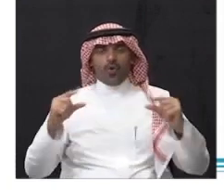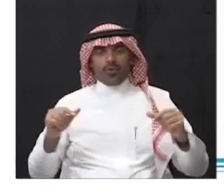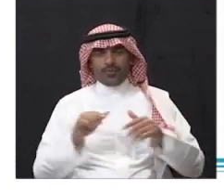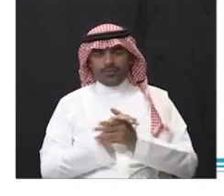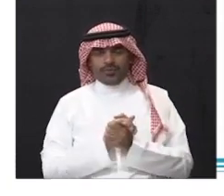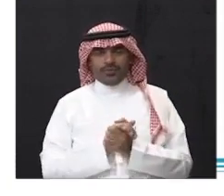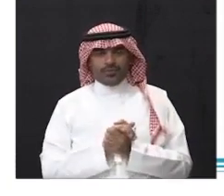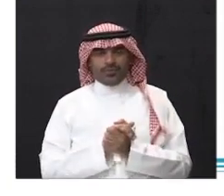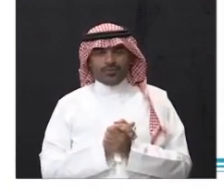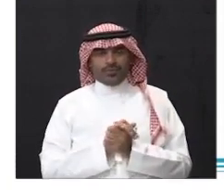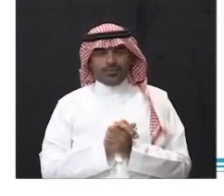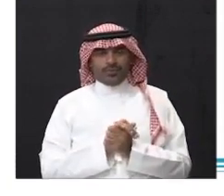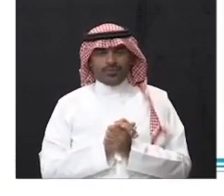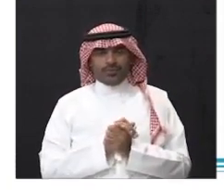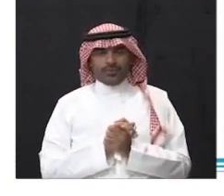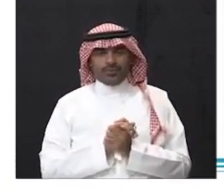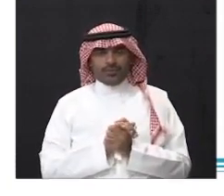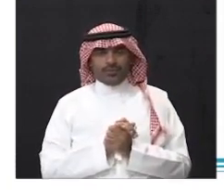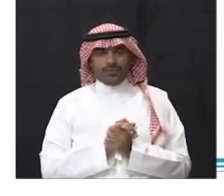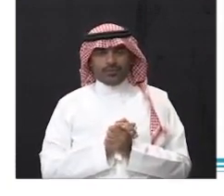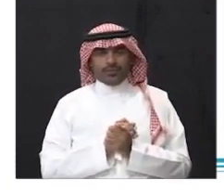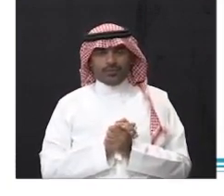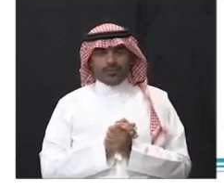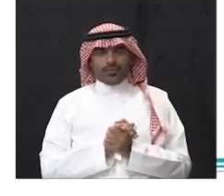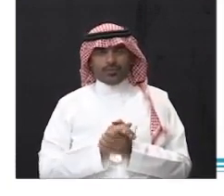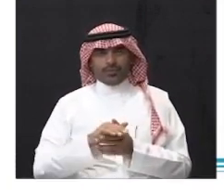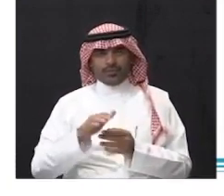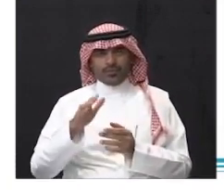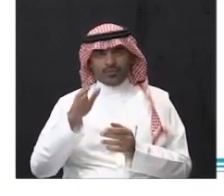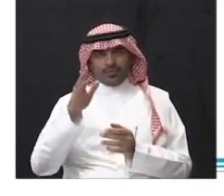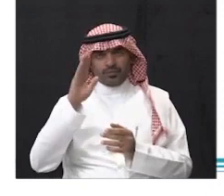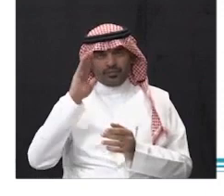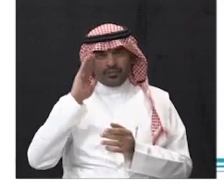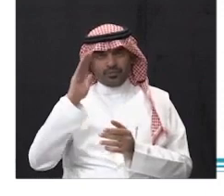السوفيتي سابقا. بارك الله فيكم،